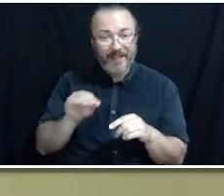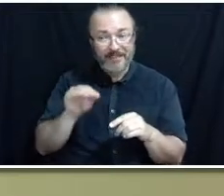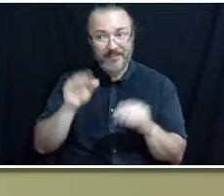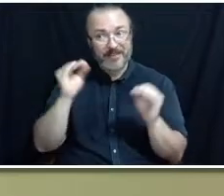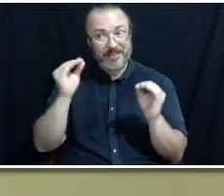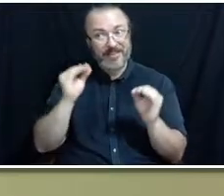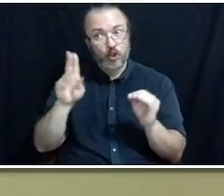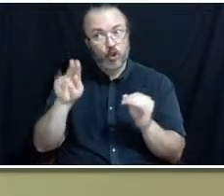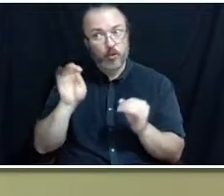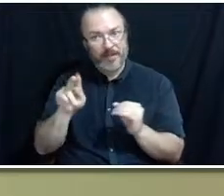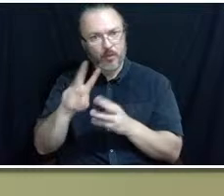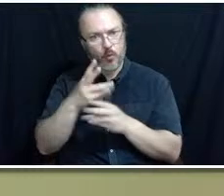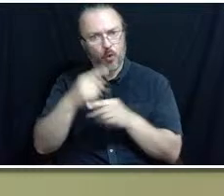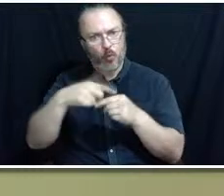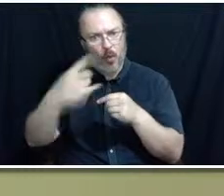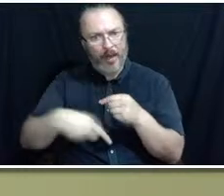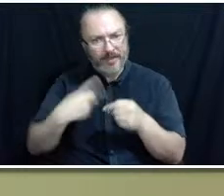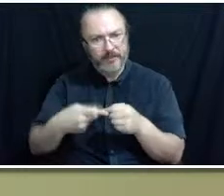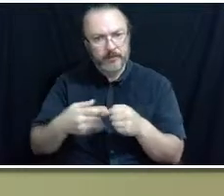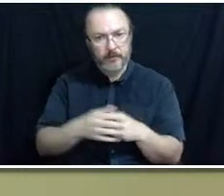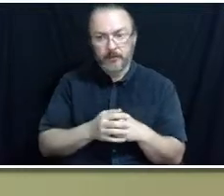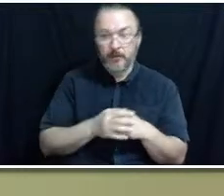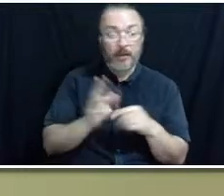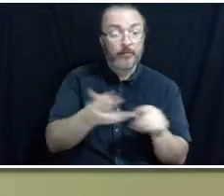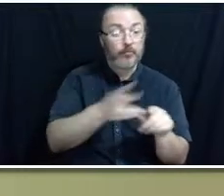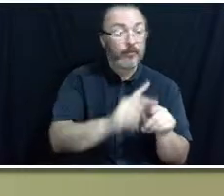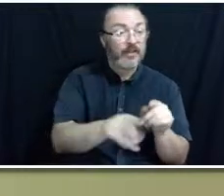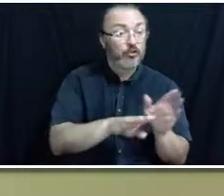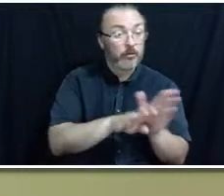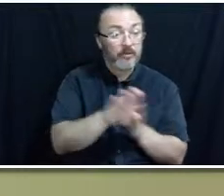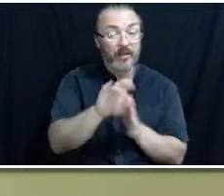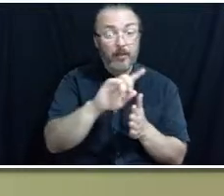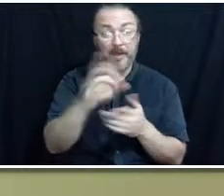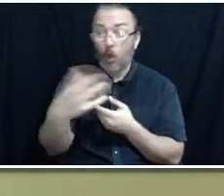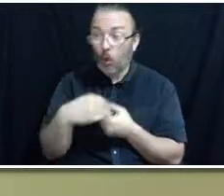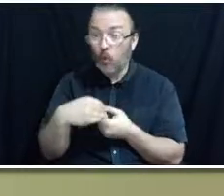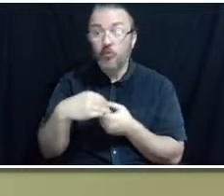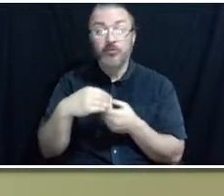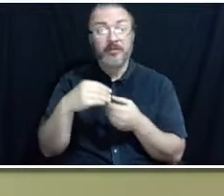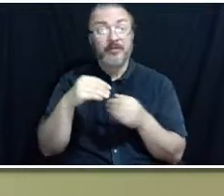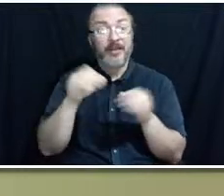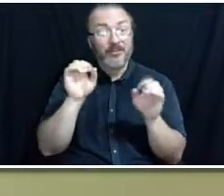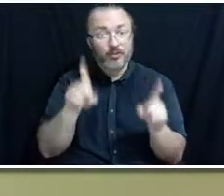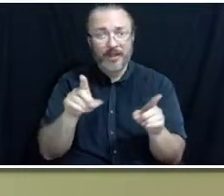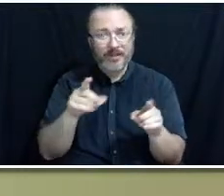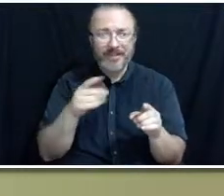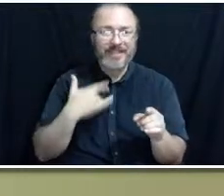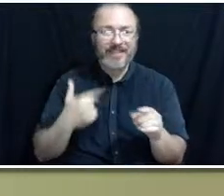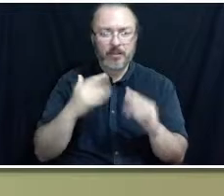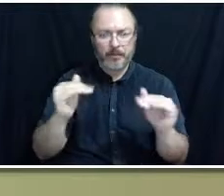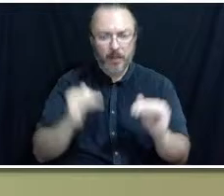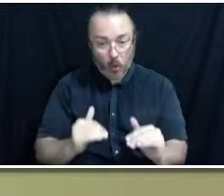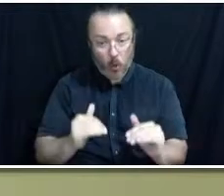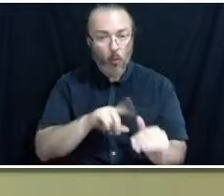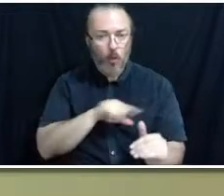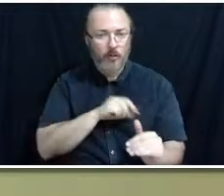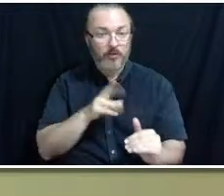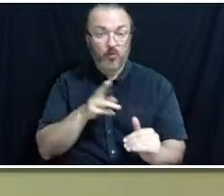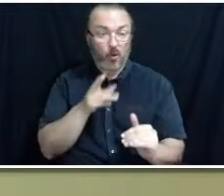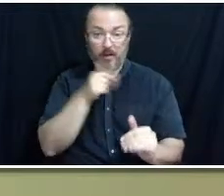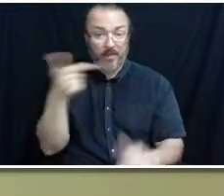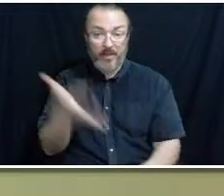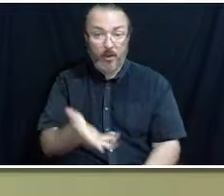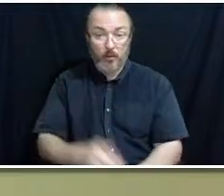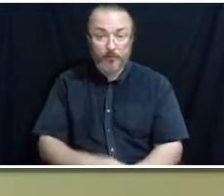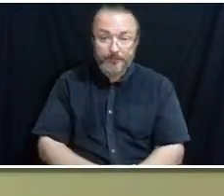syndicats d'enseignants du monde entier ont déclaré que le perfectionnement professionnel, la formation à l'éducation inclusive était souvent de faible qualité ou carrément